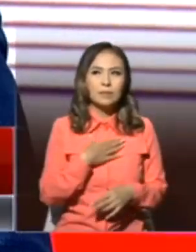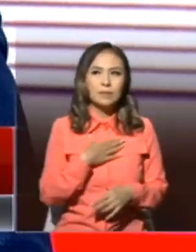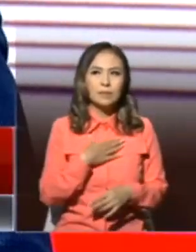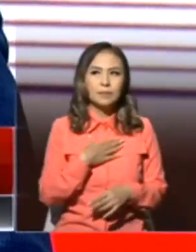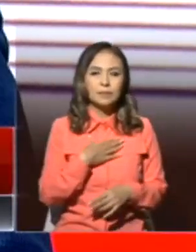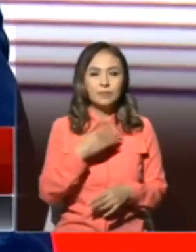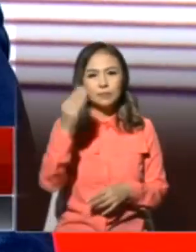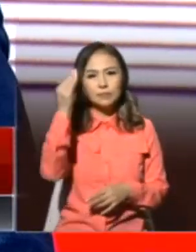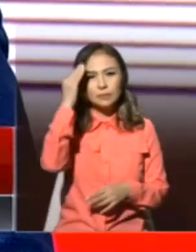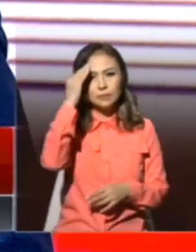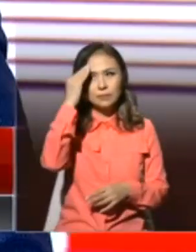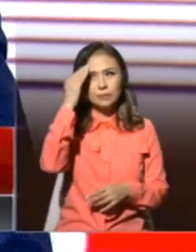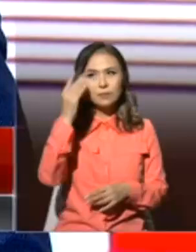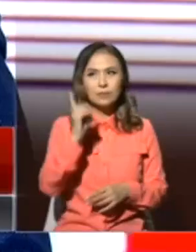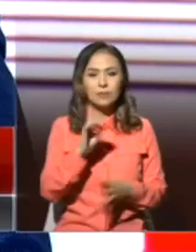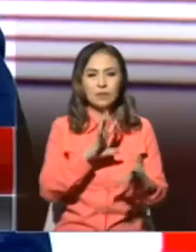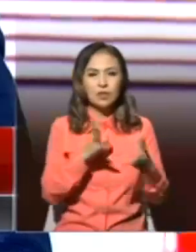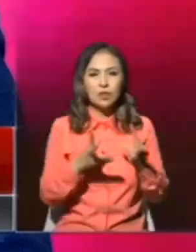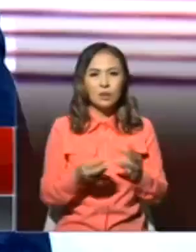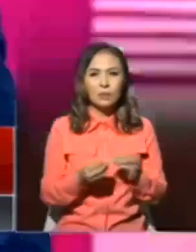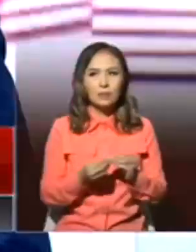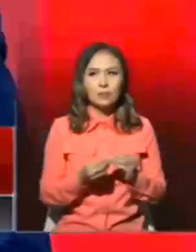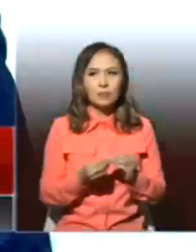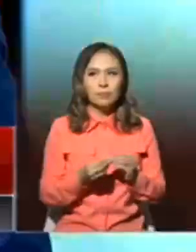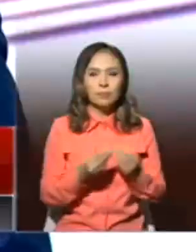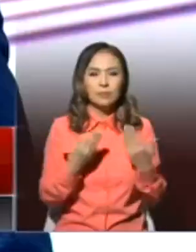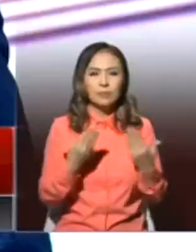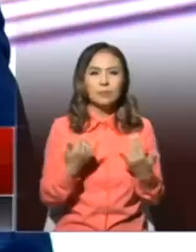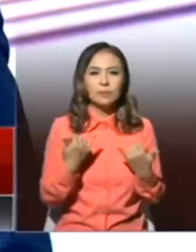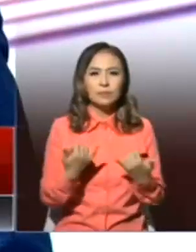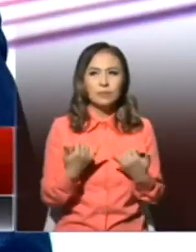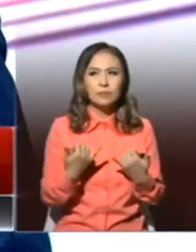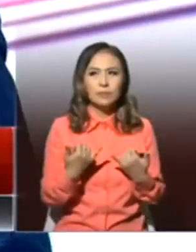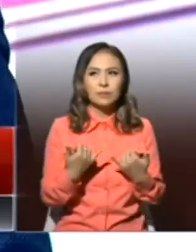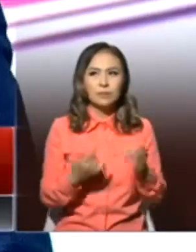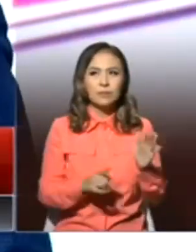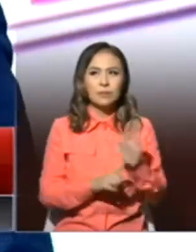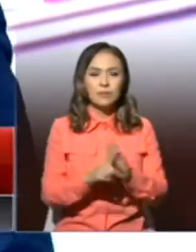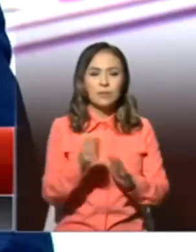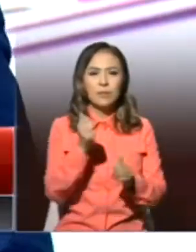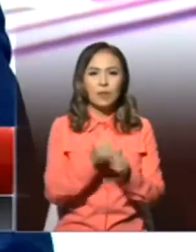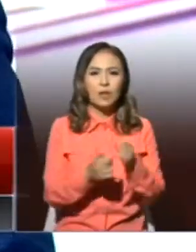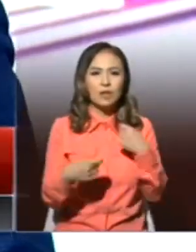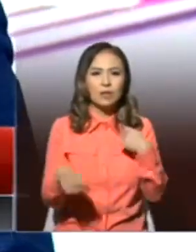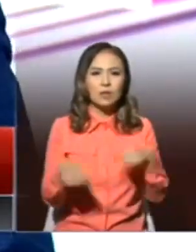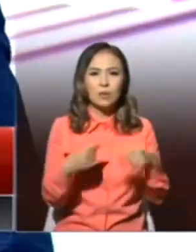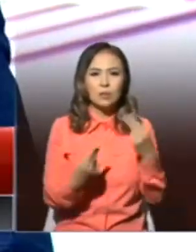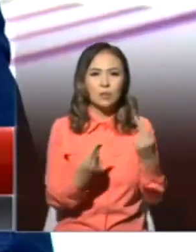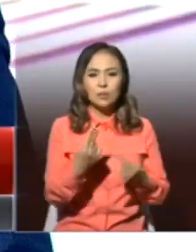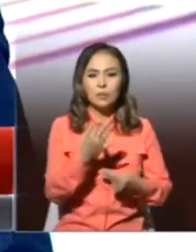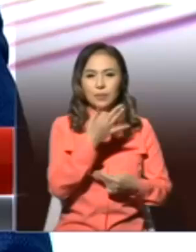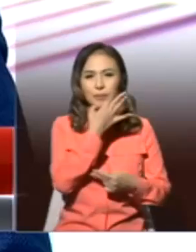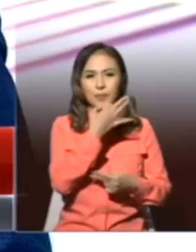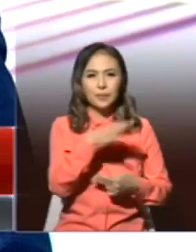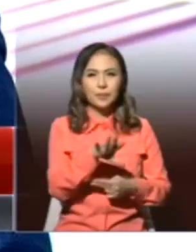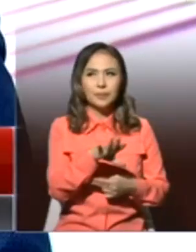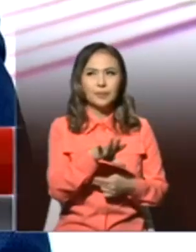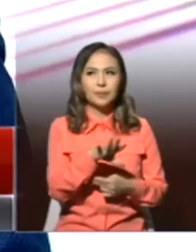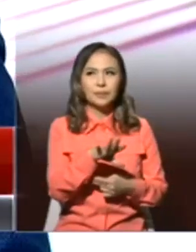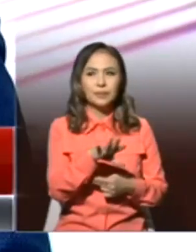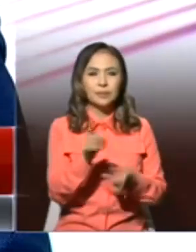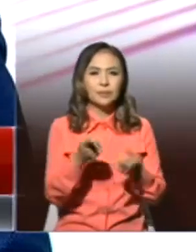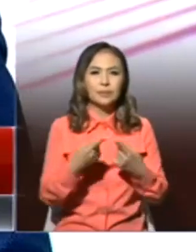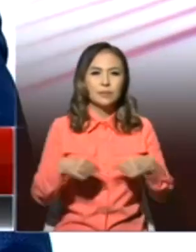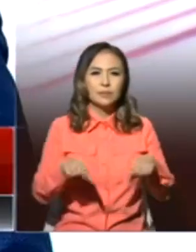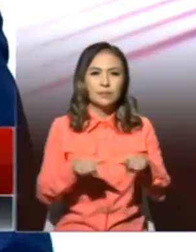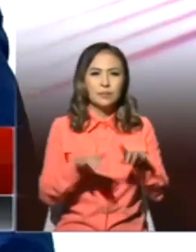Менің ойым, пікірім, жалпы мынау қазір екі аттасаң кез келген сауда орны болсын, кез келген жаңа қоғамдық